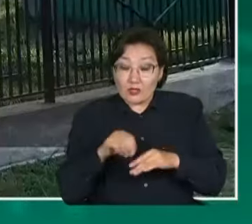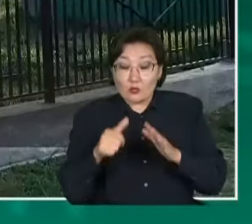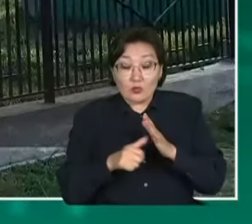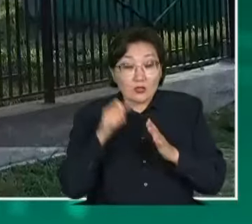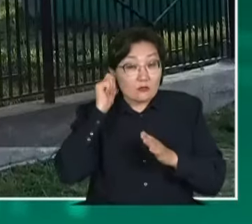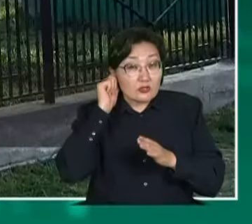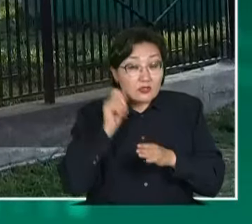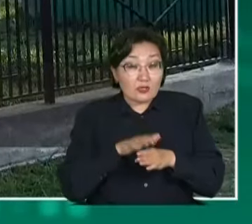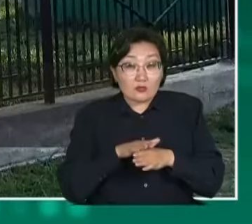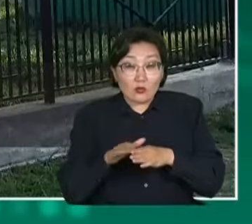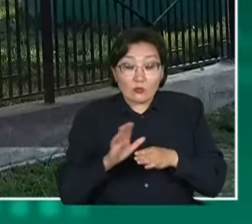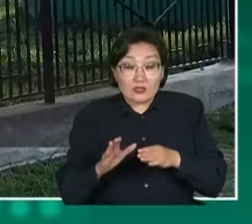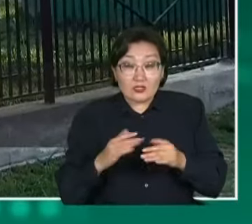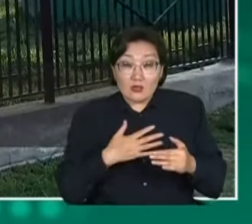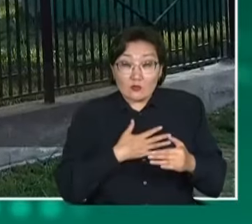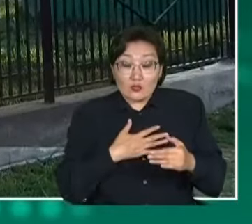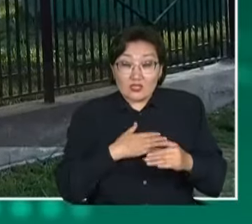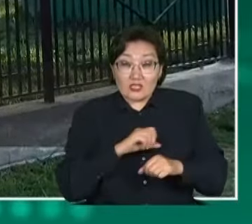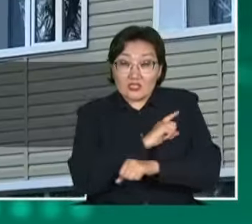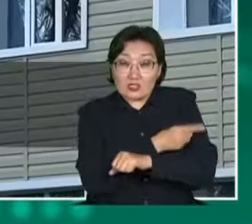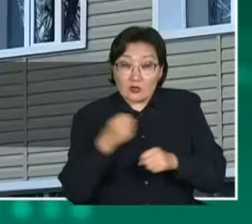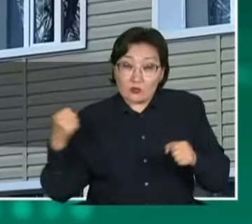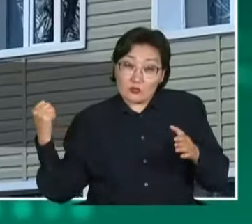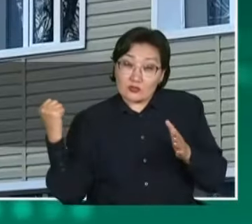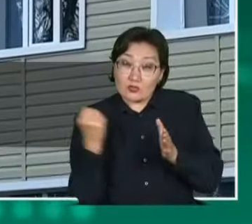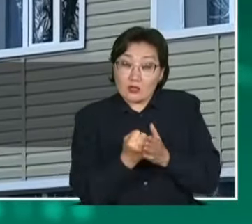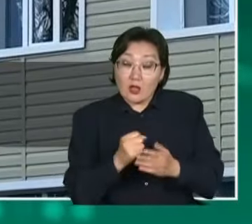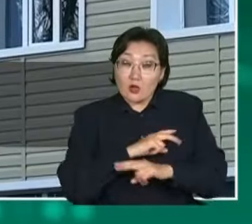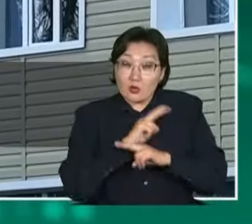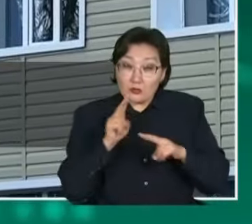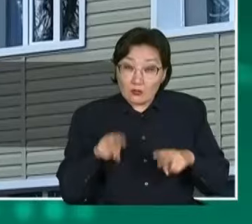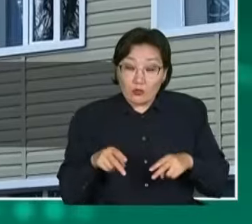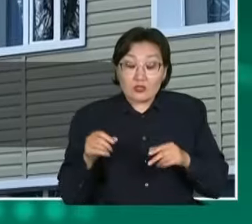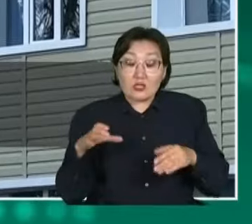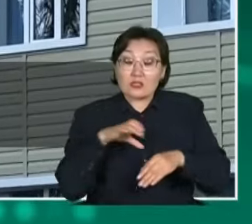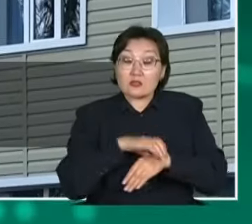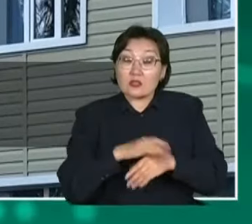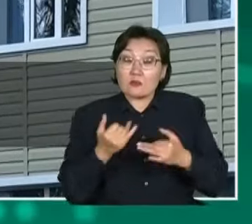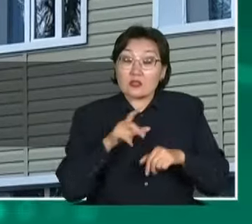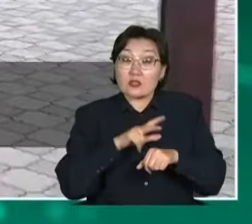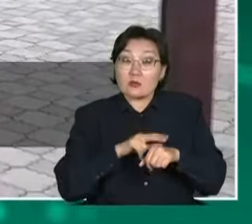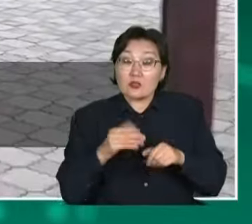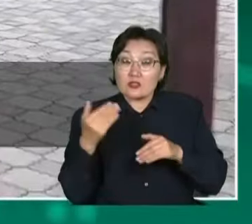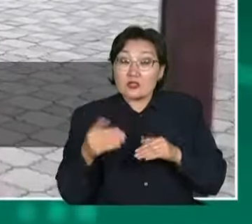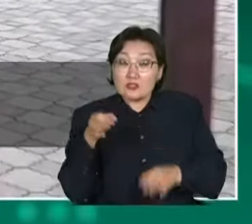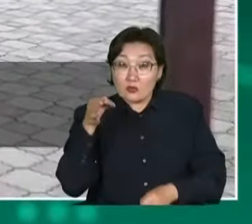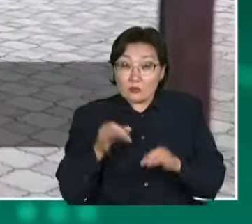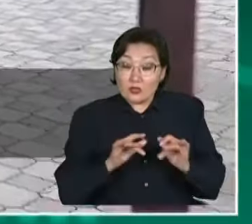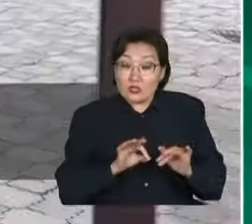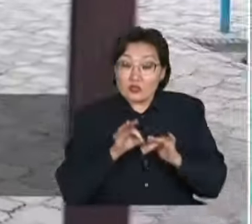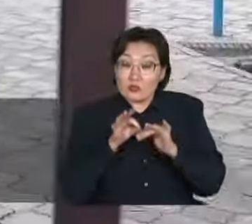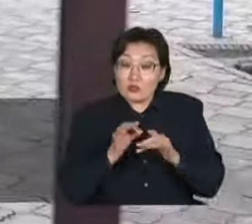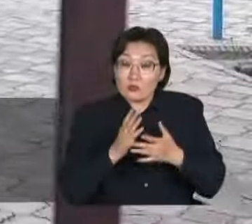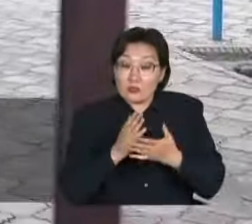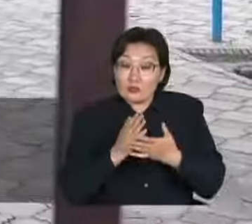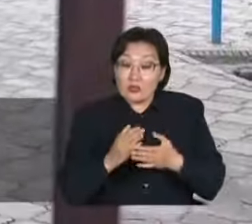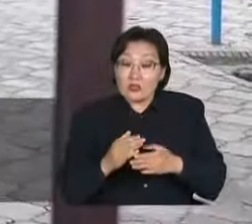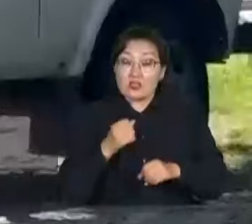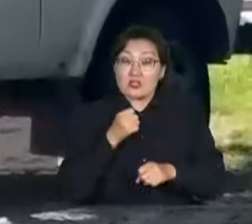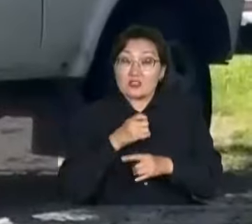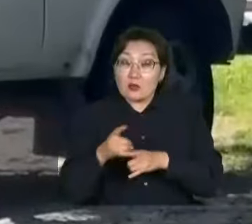толмаған баланың кеуде тұсына тиген соққыдан қаза болған анықталды. Қазір полиция тарапынан қылмыстығы жүргізіліп жатыр, ал